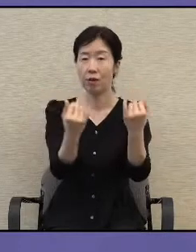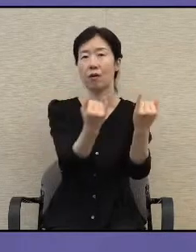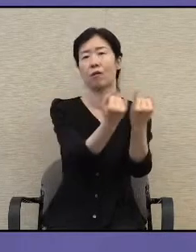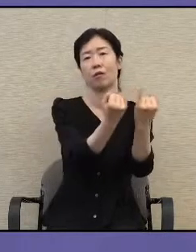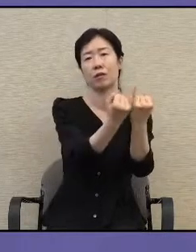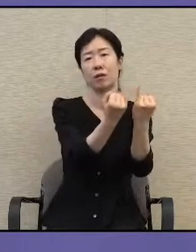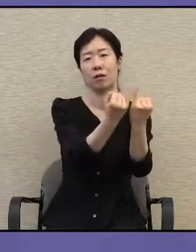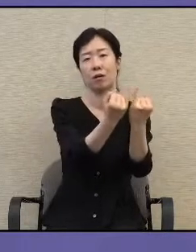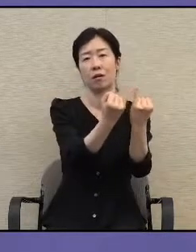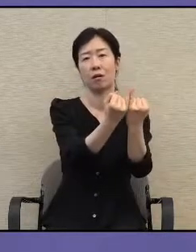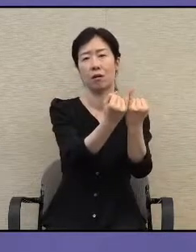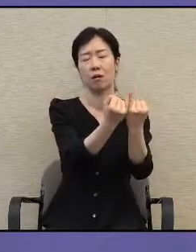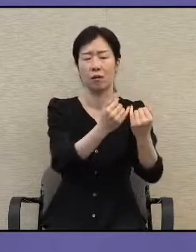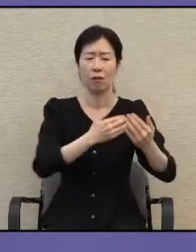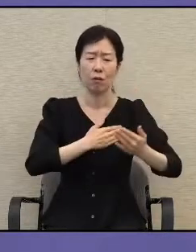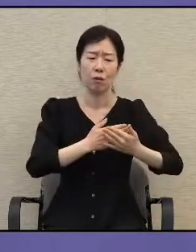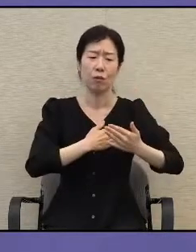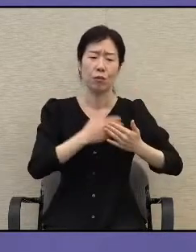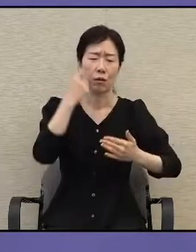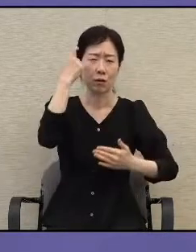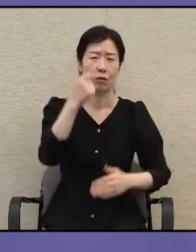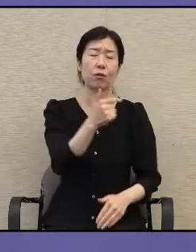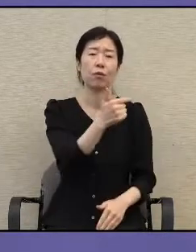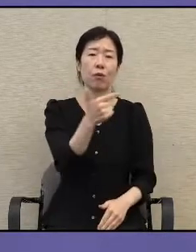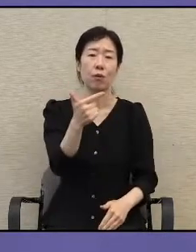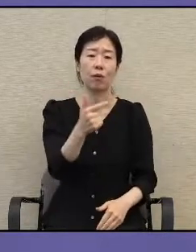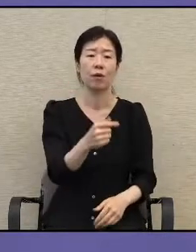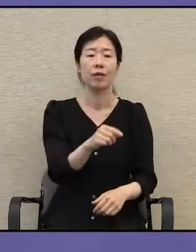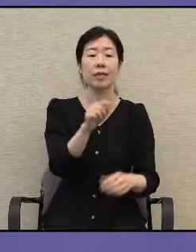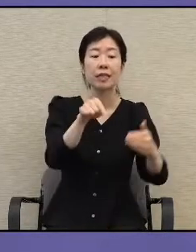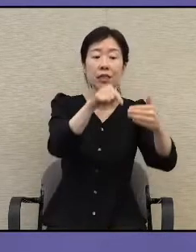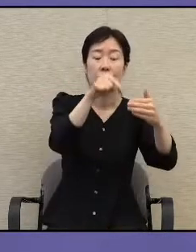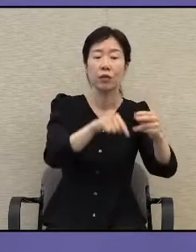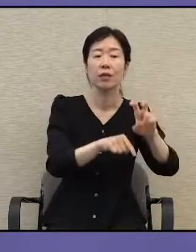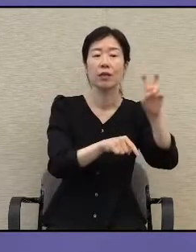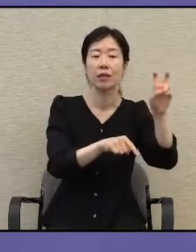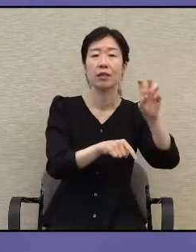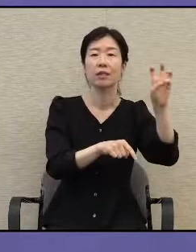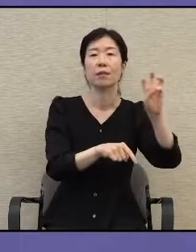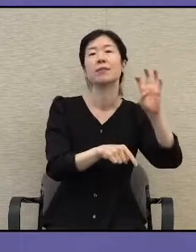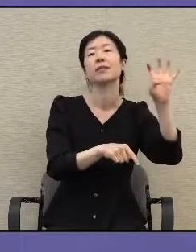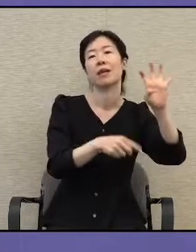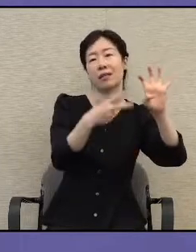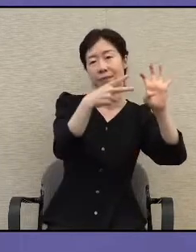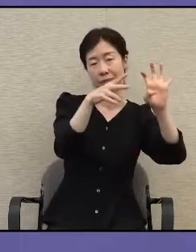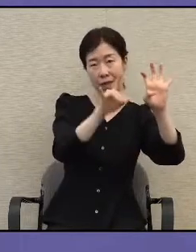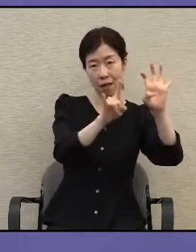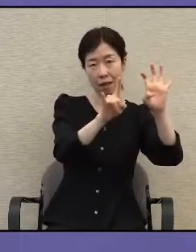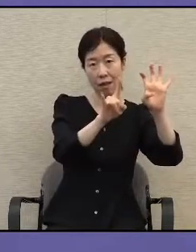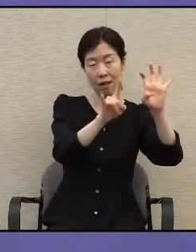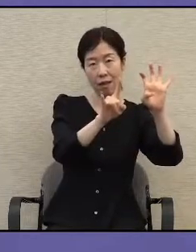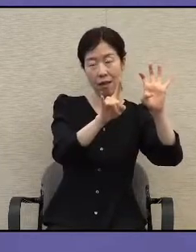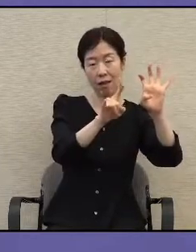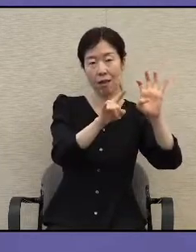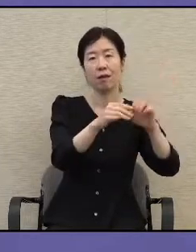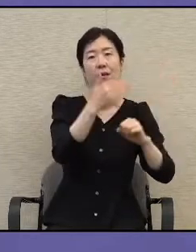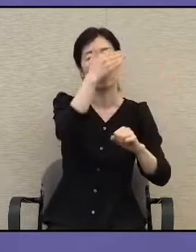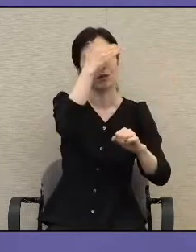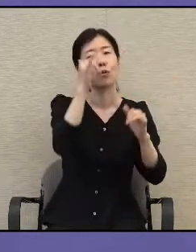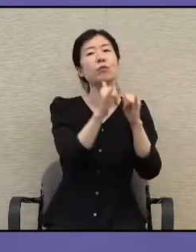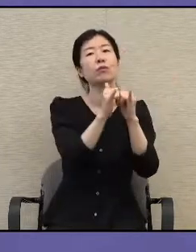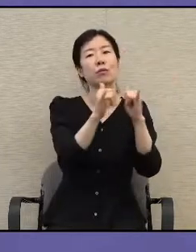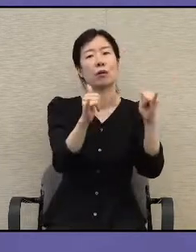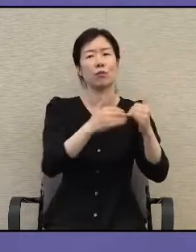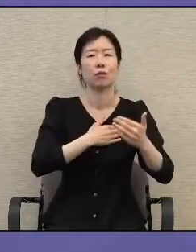여성들의 이 불안 위험군 비율이 높고, 특히 20대, 30대, 40대 이렇게 젊은 층, 청장년층에 해당하는